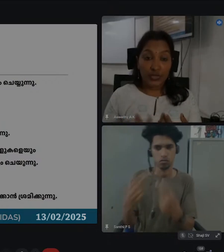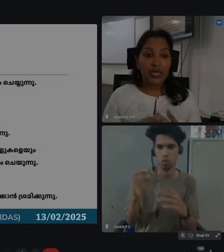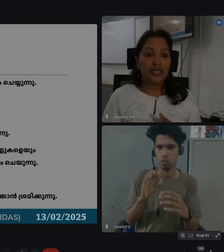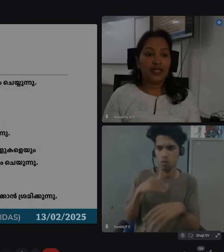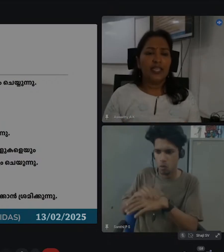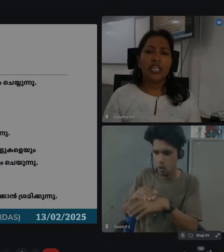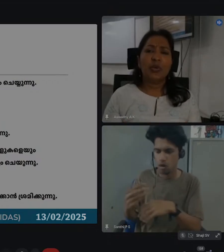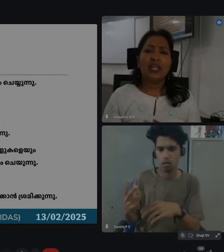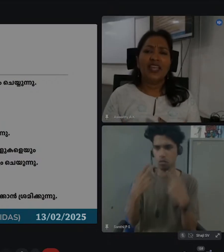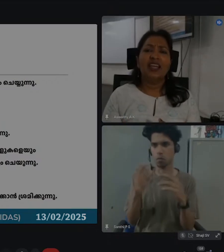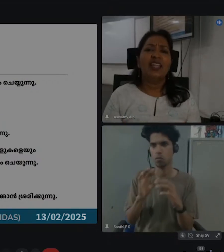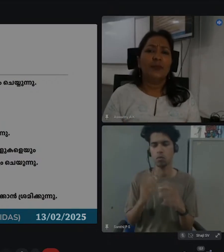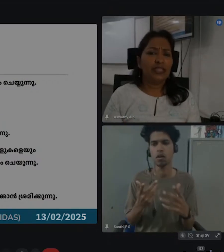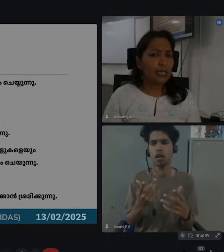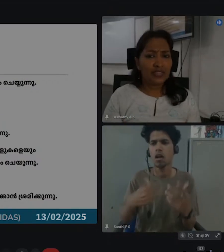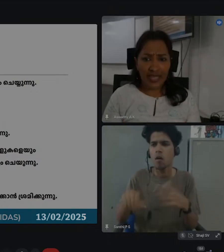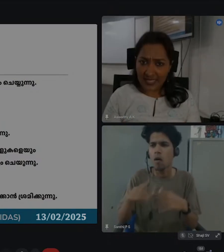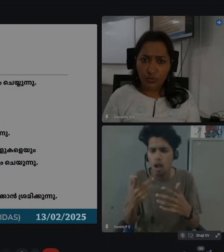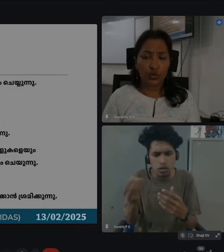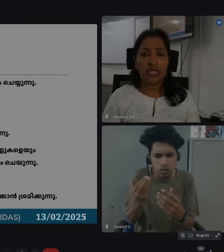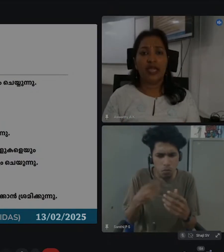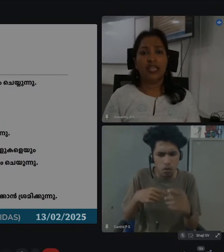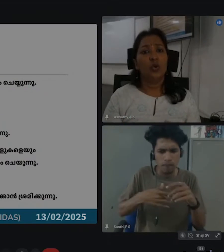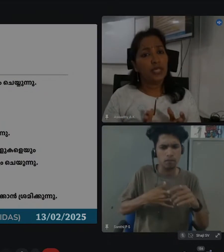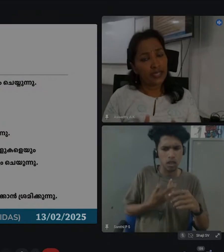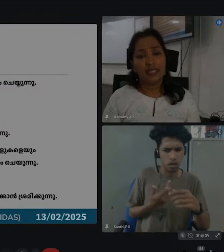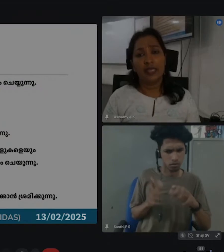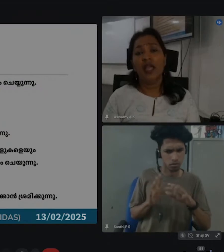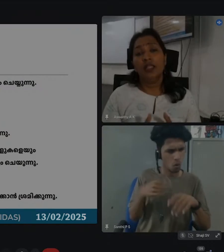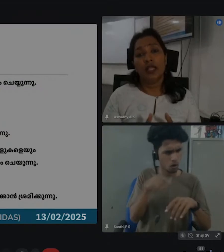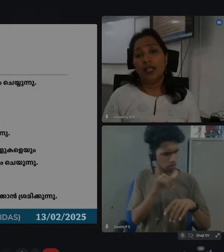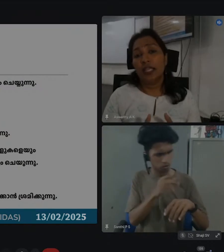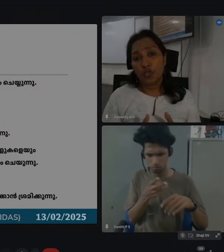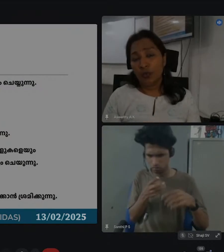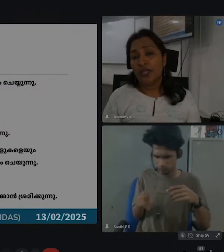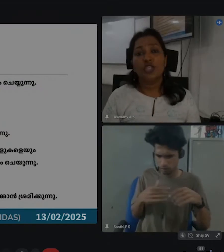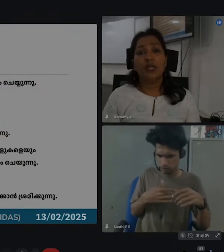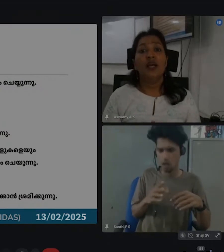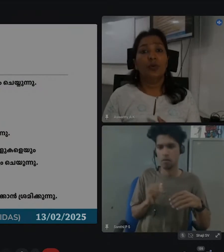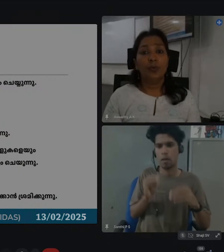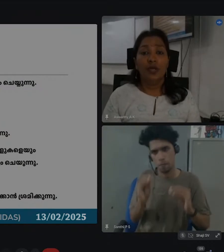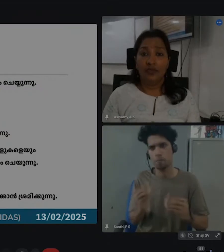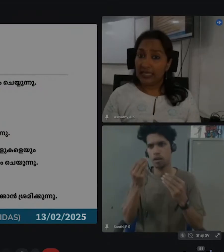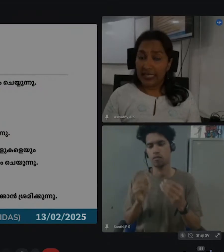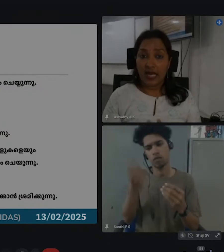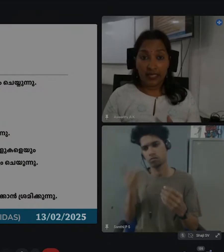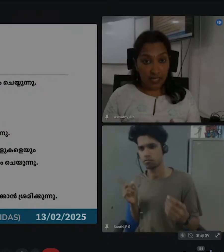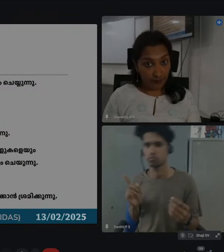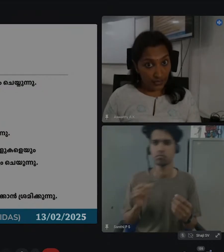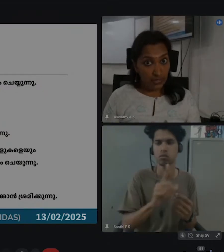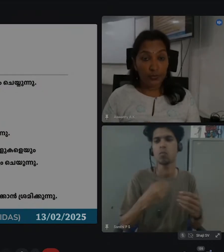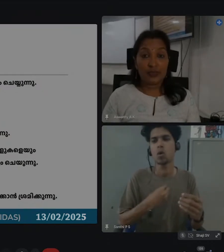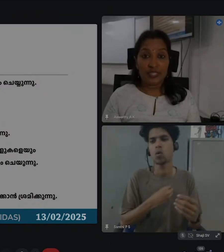കൈ ചൂണ്ടി കാണിക്കാതിരിക്കുക, ഇങ്ങനെയുള്ള കാര്യങ്ങളിലെല്ലാം എന്തെങ്കിലും വ്യത്യാസം തോന്നുകയാണെങ്കിൽ ഉടനെ തന്നെ നിങ്ങൾക്ക് ഏറ്റവും അടുത്തുള്ള ഒരു വിദഗ്ധനെ